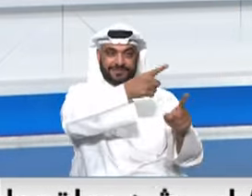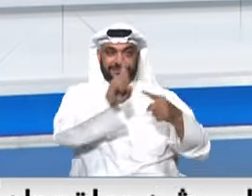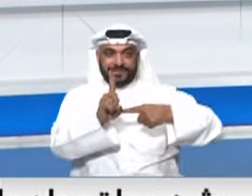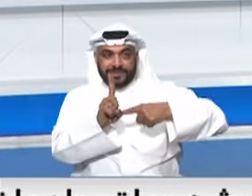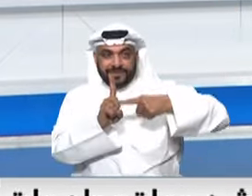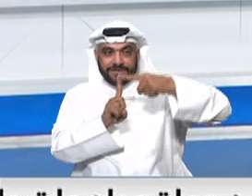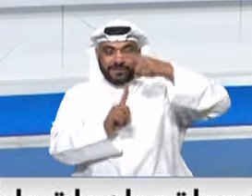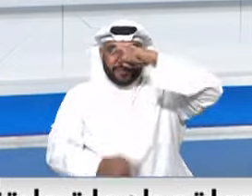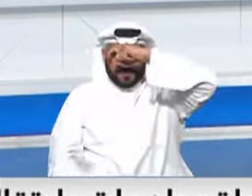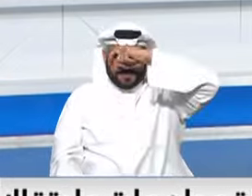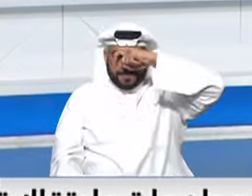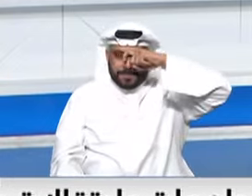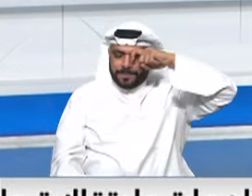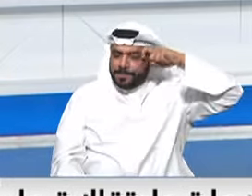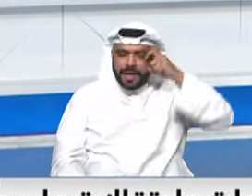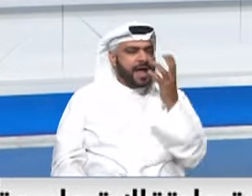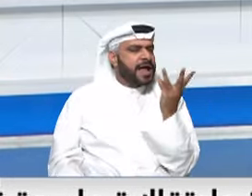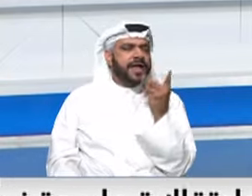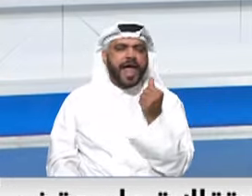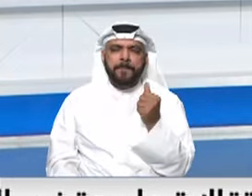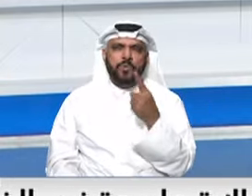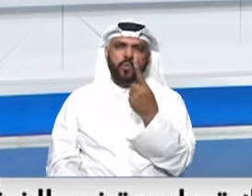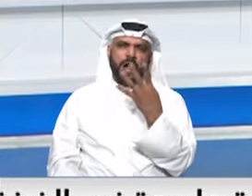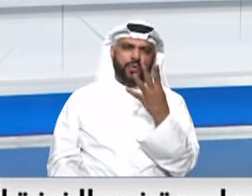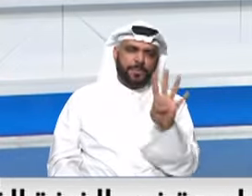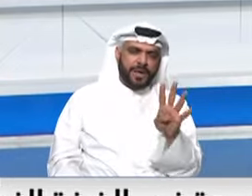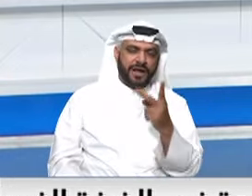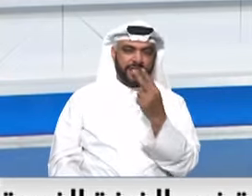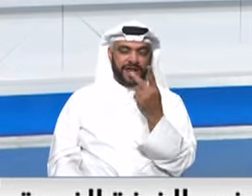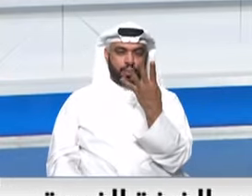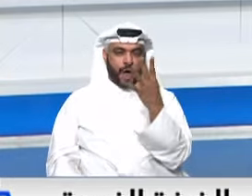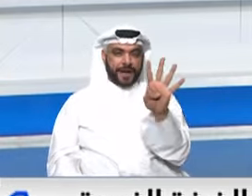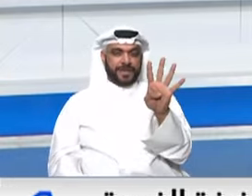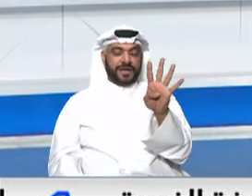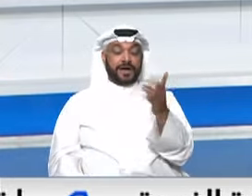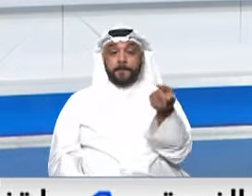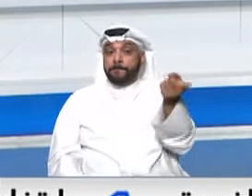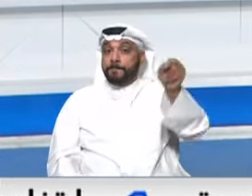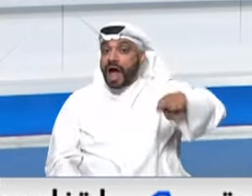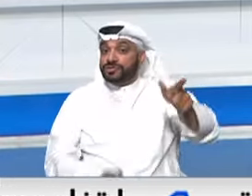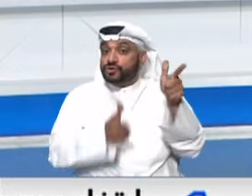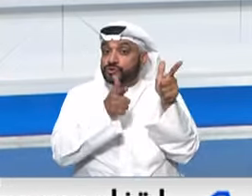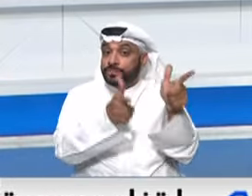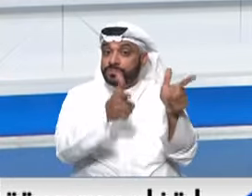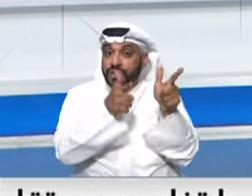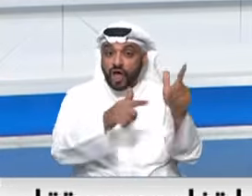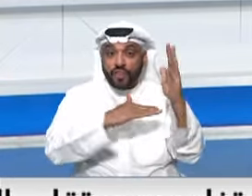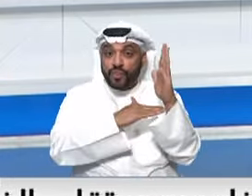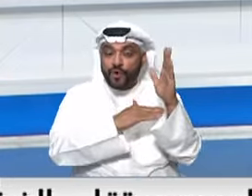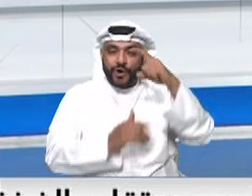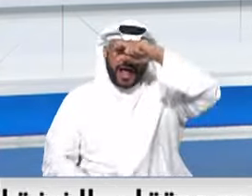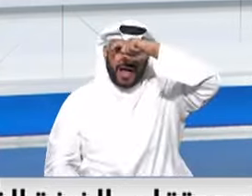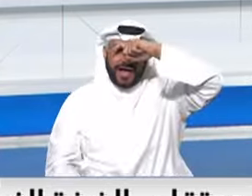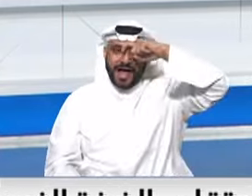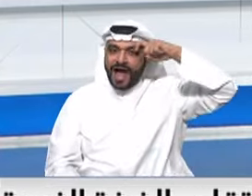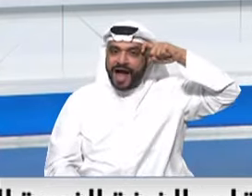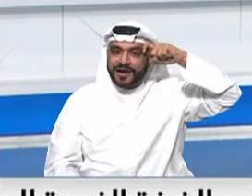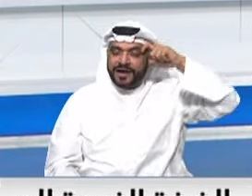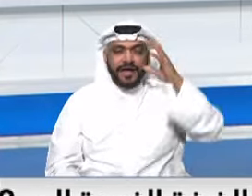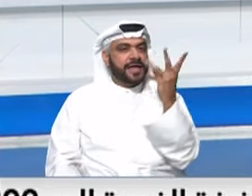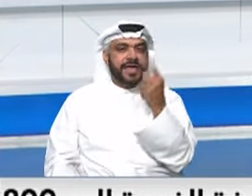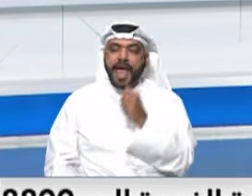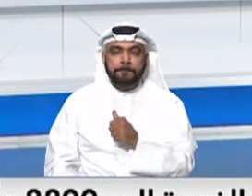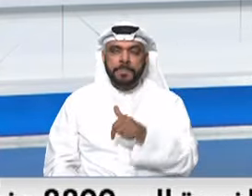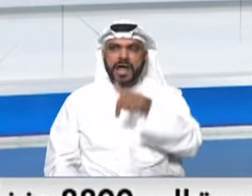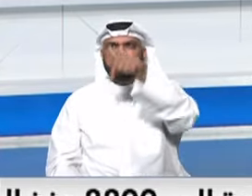إلى معتدلة، ومع نهاية يوم الغد يقلب الهواء إلى شمال غربي. أجواء حارة خلال النهار، درجات الحرارة تتراوح ما بين